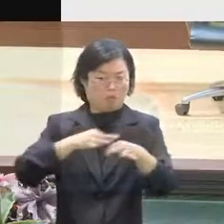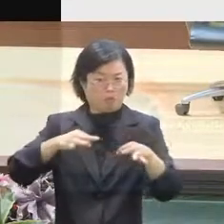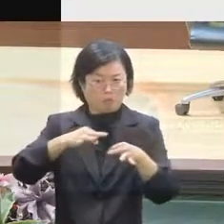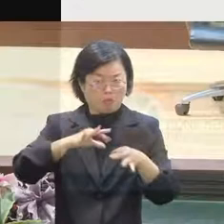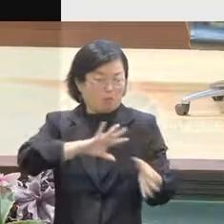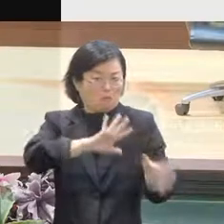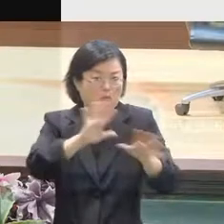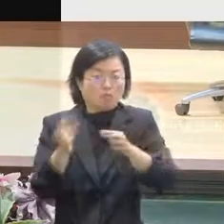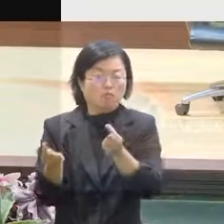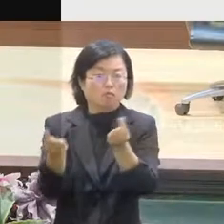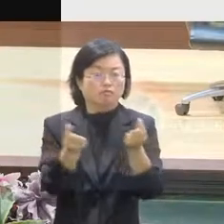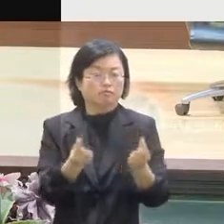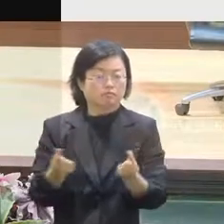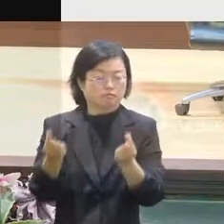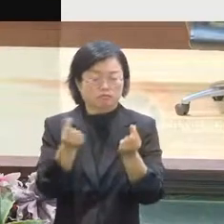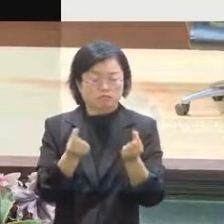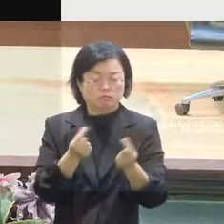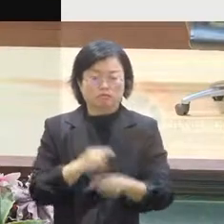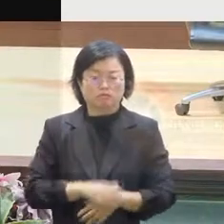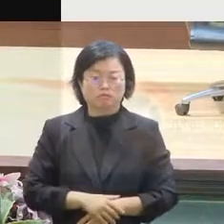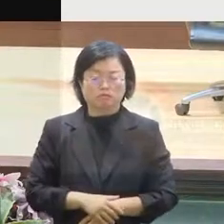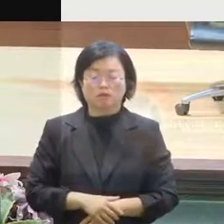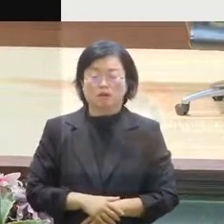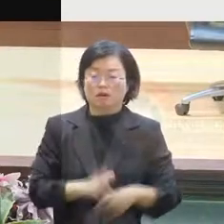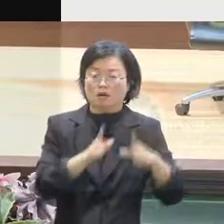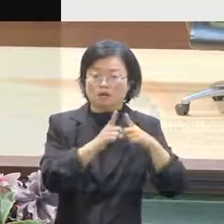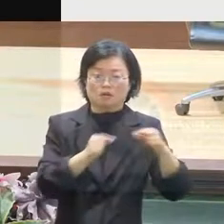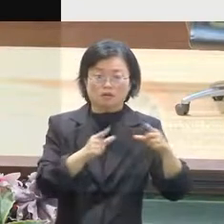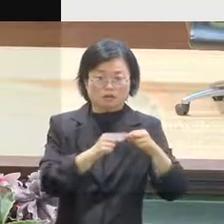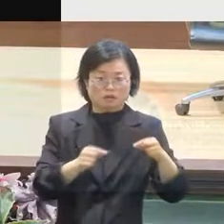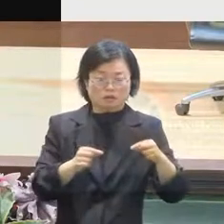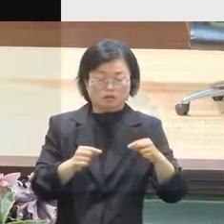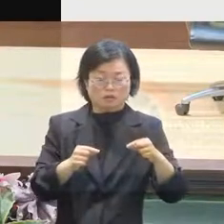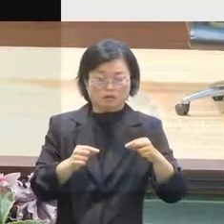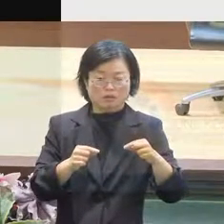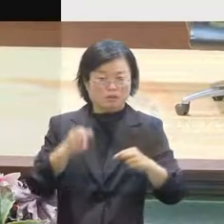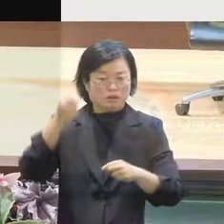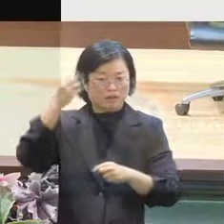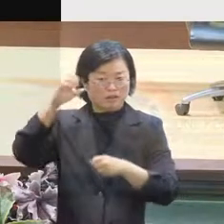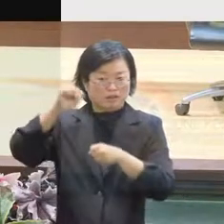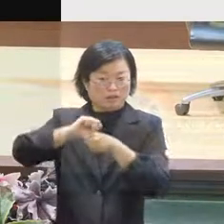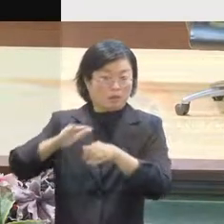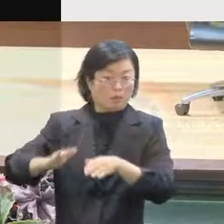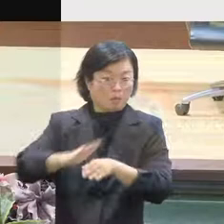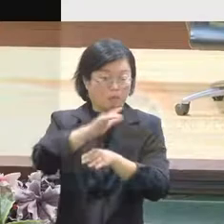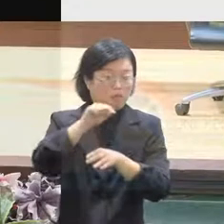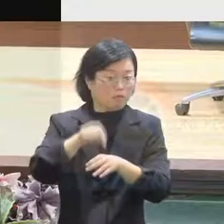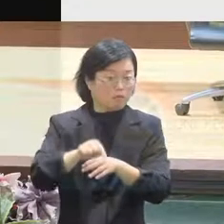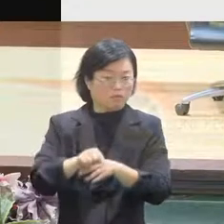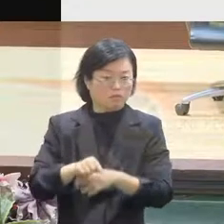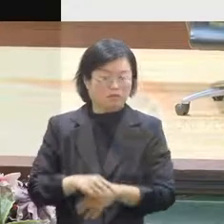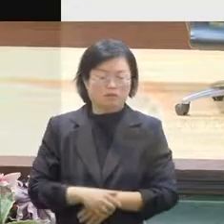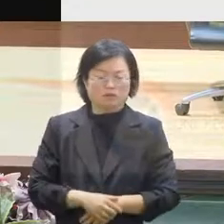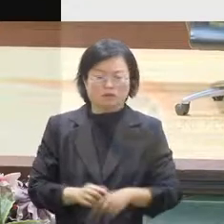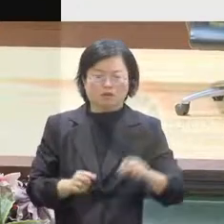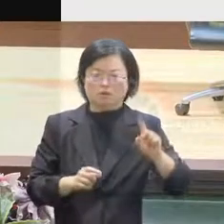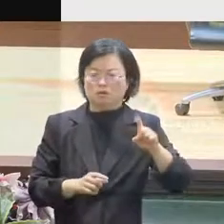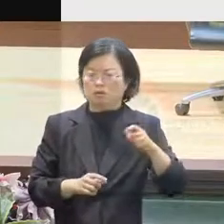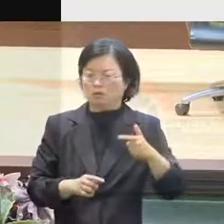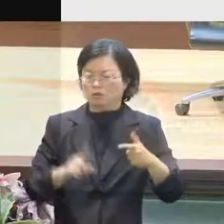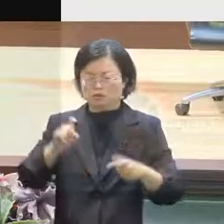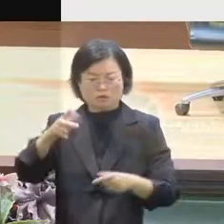是落后的。比如说日本、新加坡都日本排第16，新加坡排第17。